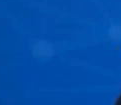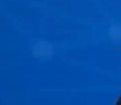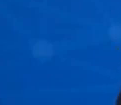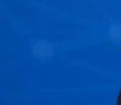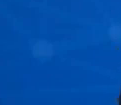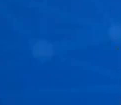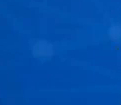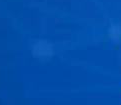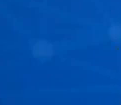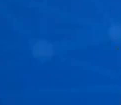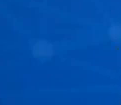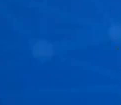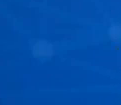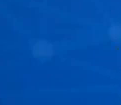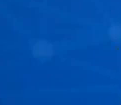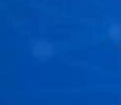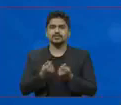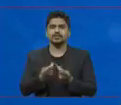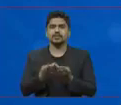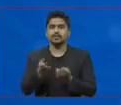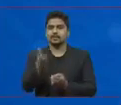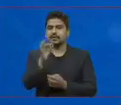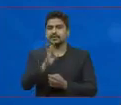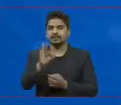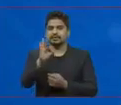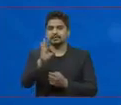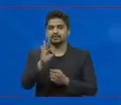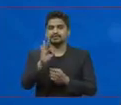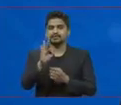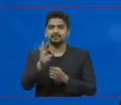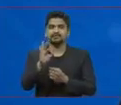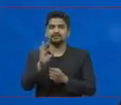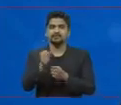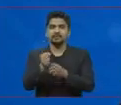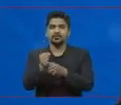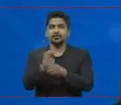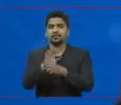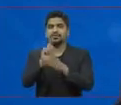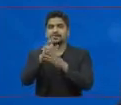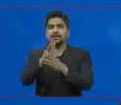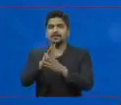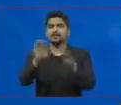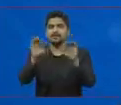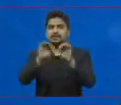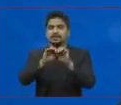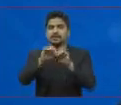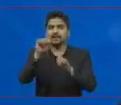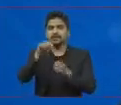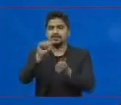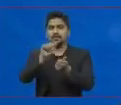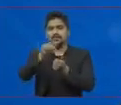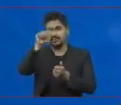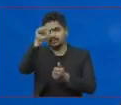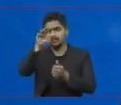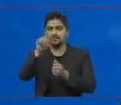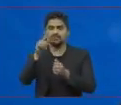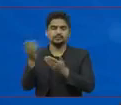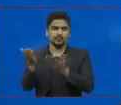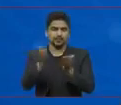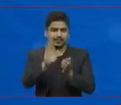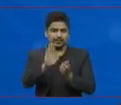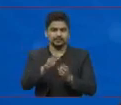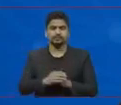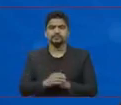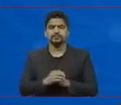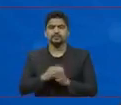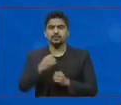नमस्कार। नेपाल सरकार स्वास्थ्य तथा जनसङ्ख्या मन्त्रालयको कोभिड-19 सम्बन्धी आजको प्रेस ब्रिफिङमा यहाँहरूलाई स्वागत